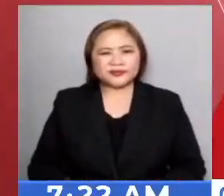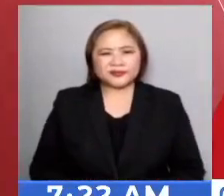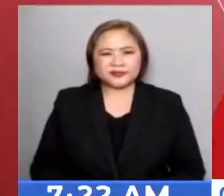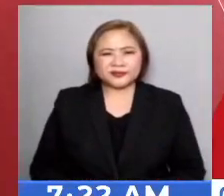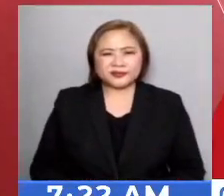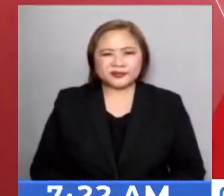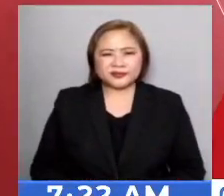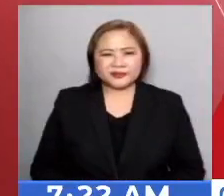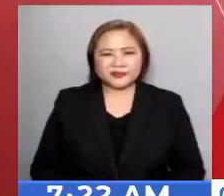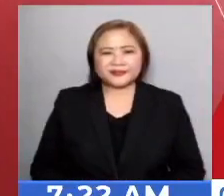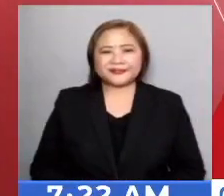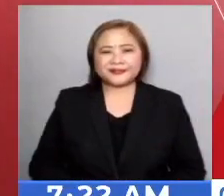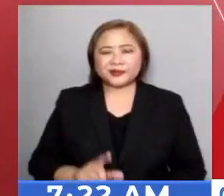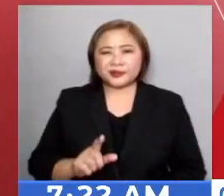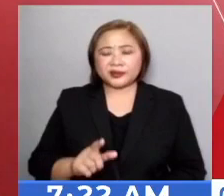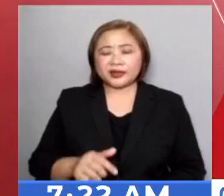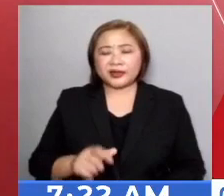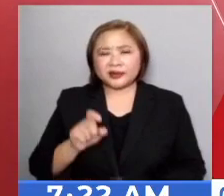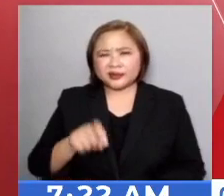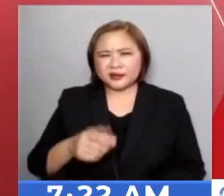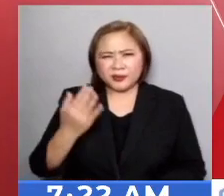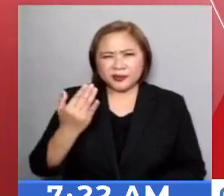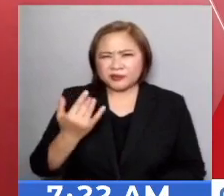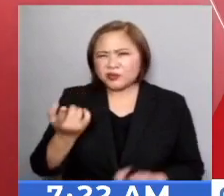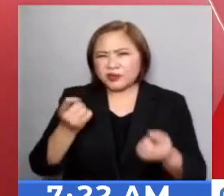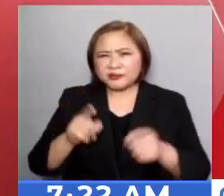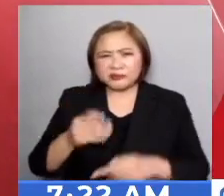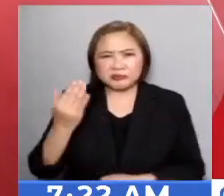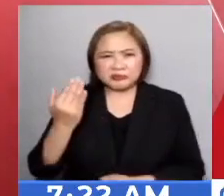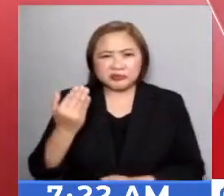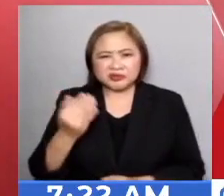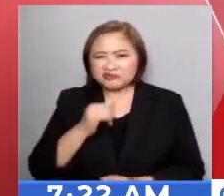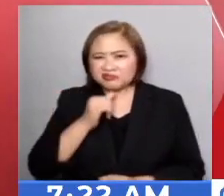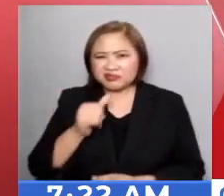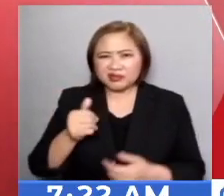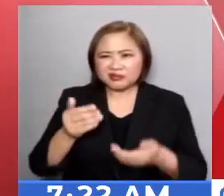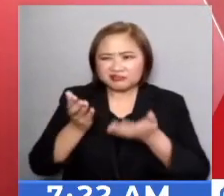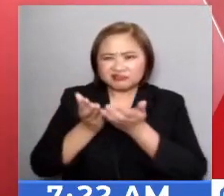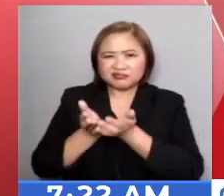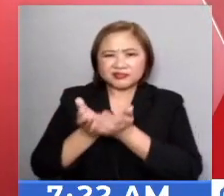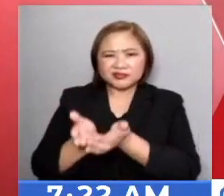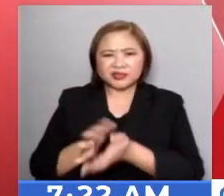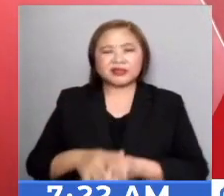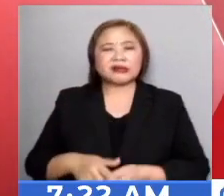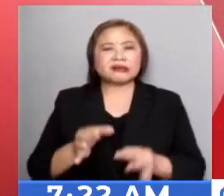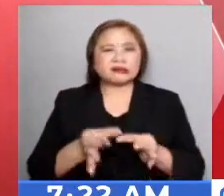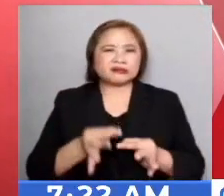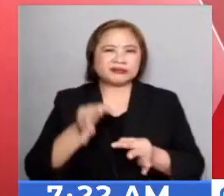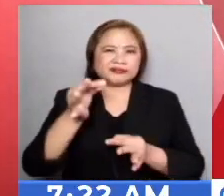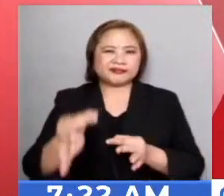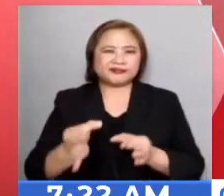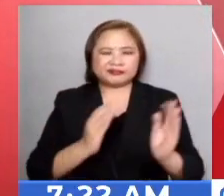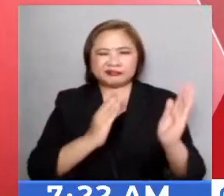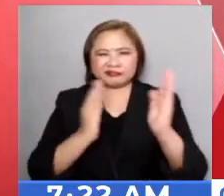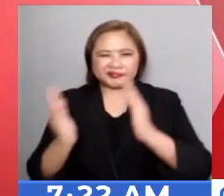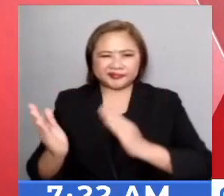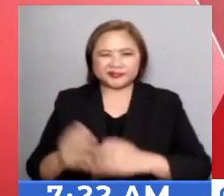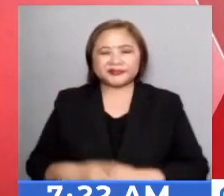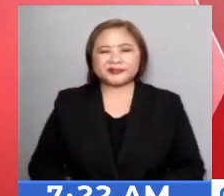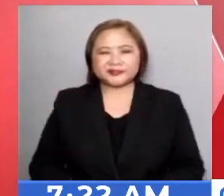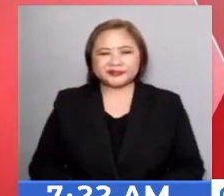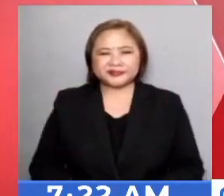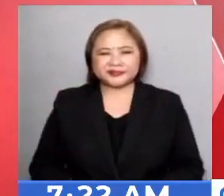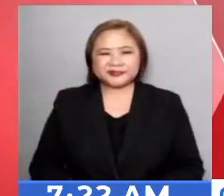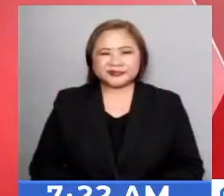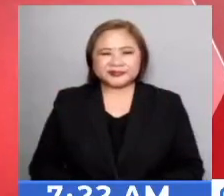6. Pero ano po nangyari? Bakit hindi po kayo natuloy? Nag-move daw po eh. Mm-hmm. Yes. So, na-postpone. Yes. May sinabi po bang dahilan kung